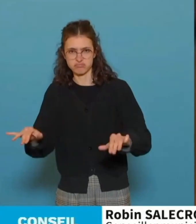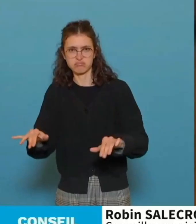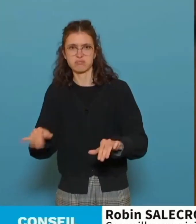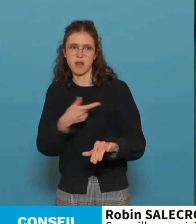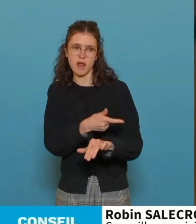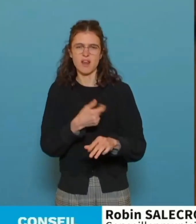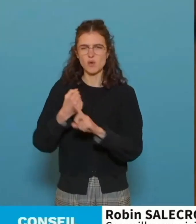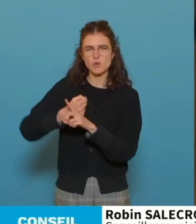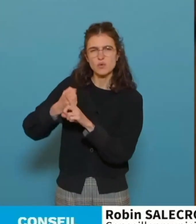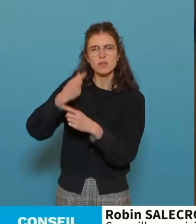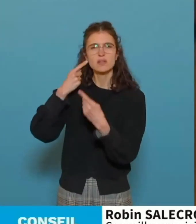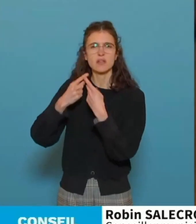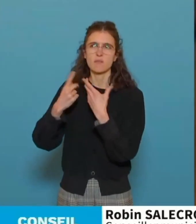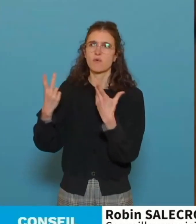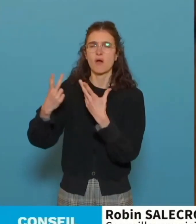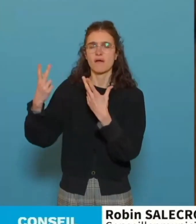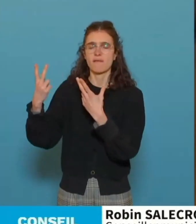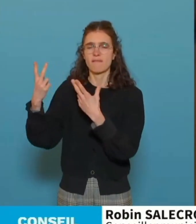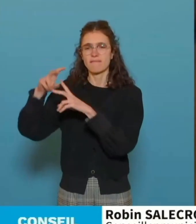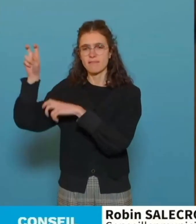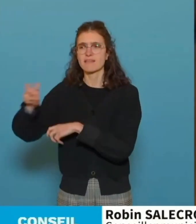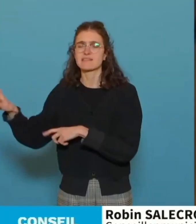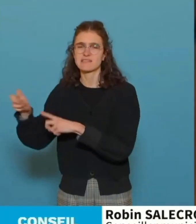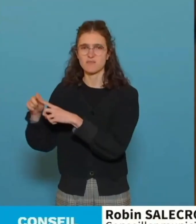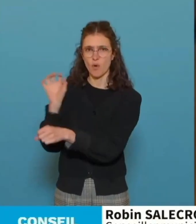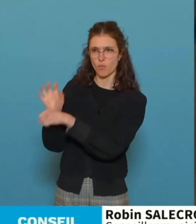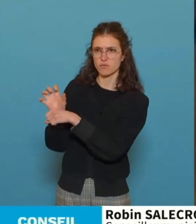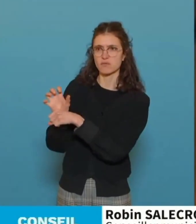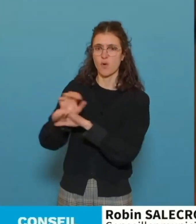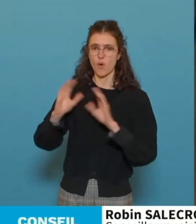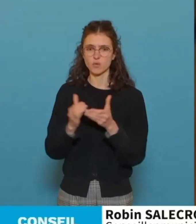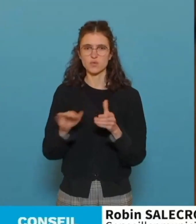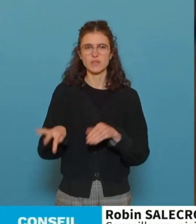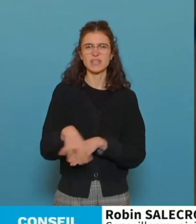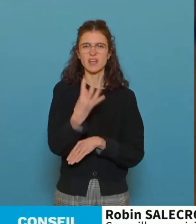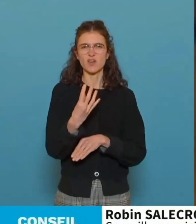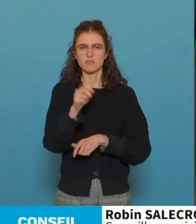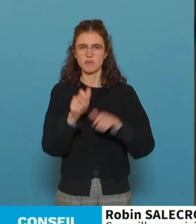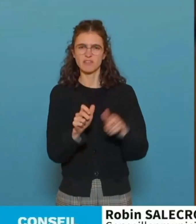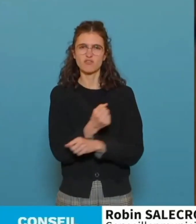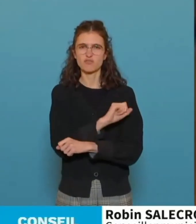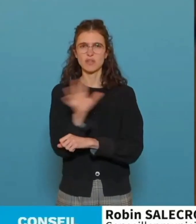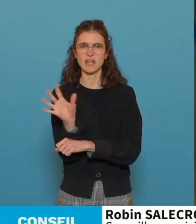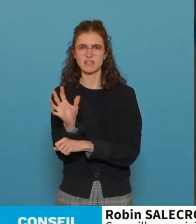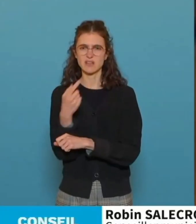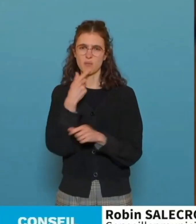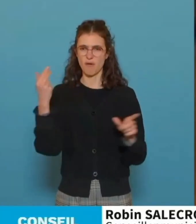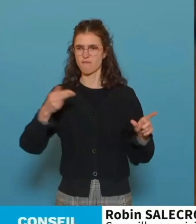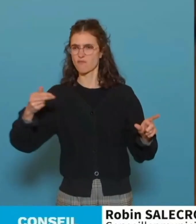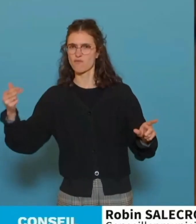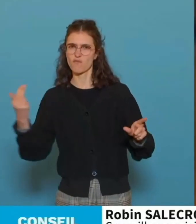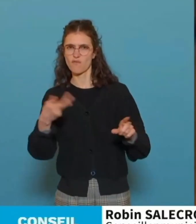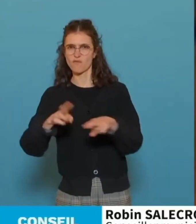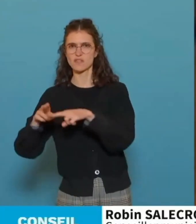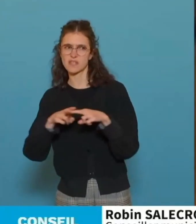nazisme avec 14 journalistes fusillés, poétesse aussi, combattante de tous les fronts contre le